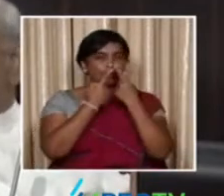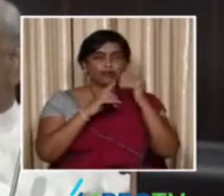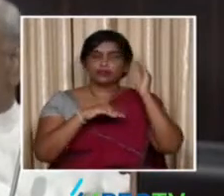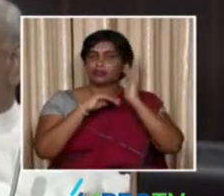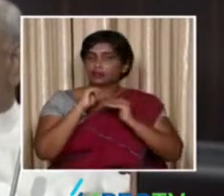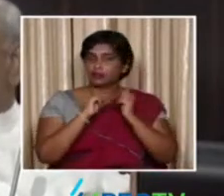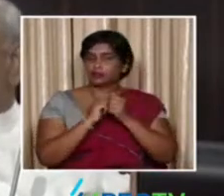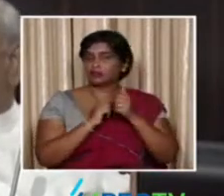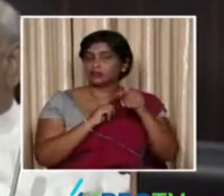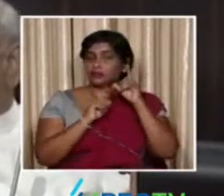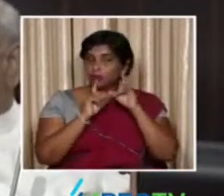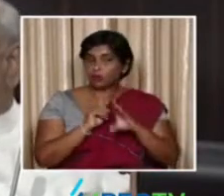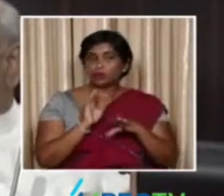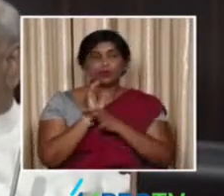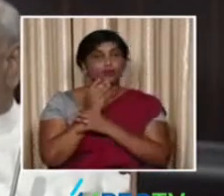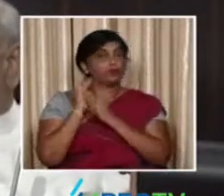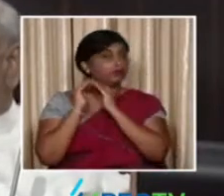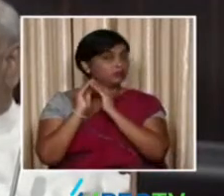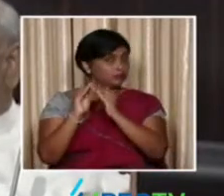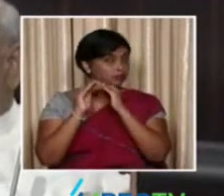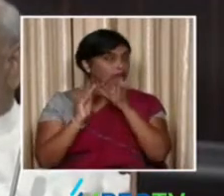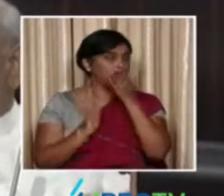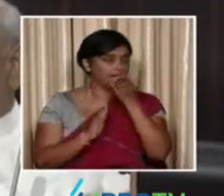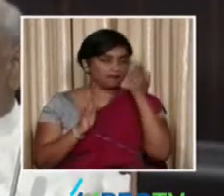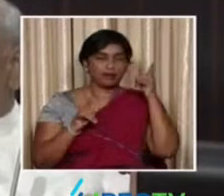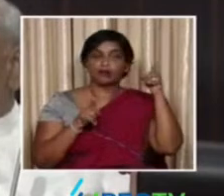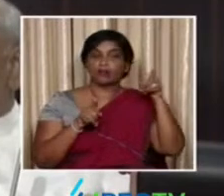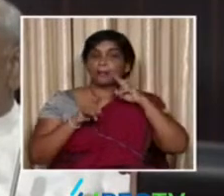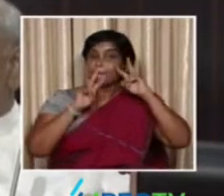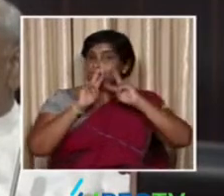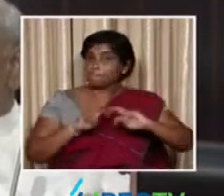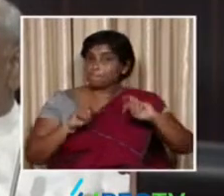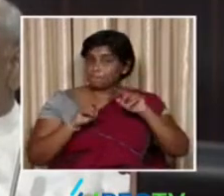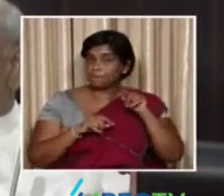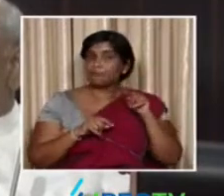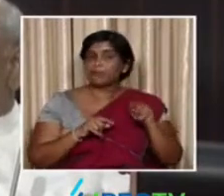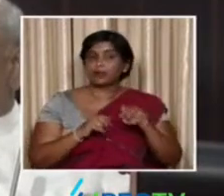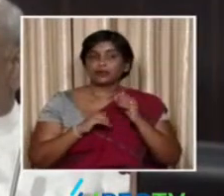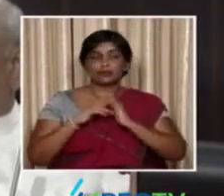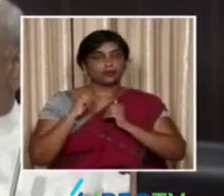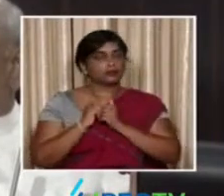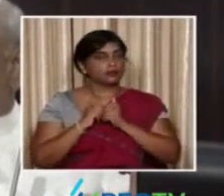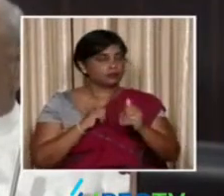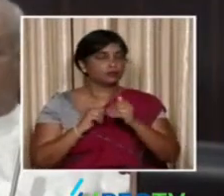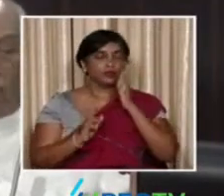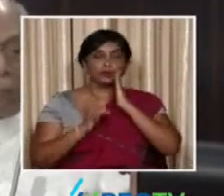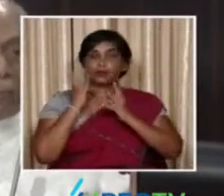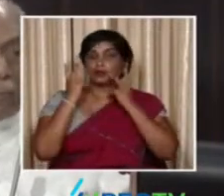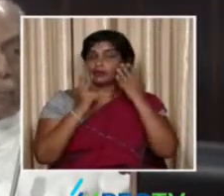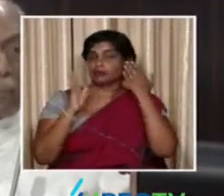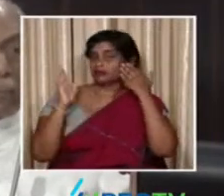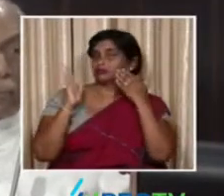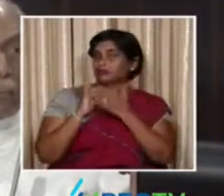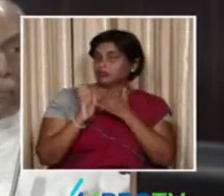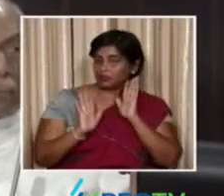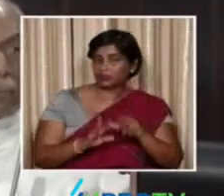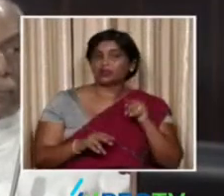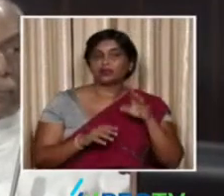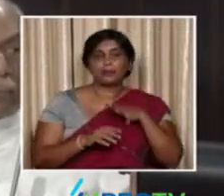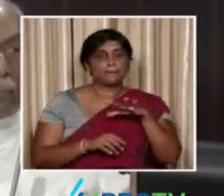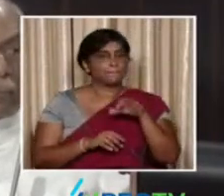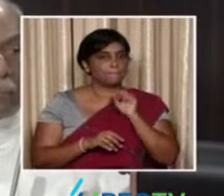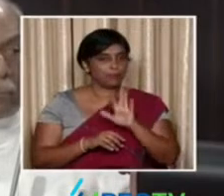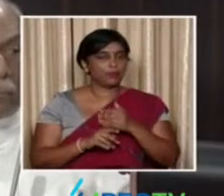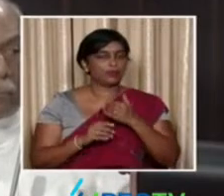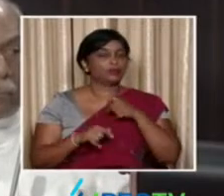ශිෂ්ටාචාරවලට සම්බන්ධ මෙවැනි කෞතුකාගාර තිබෙනවා. ඒවා පර්යේෂණ කාර්යයන් සඳහා සංචාරක ආකර්ෂණය සඳහා යොදා